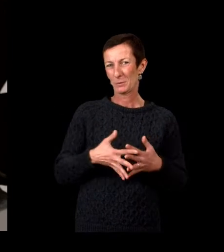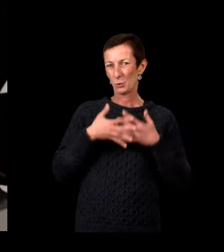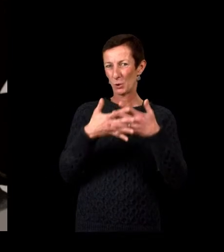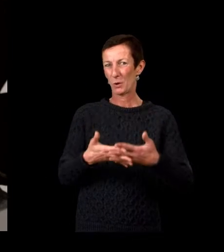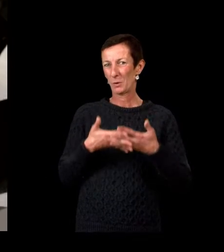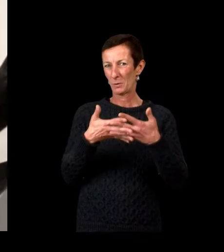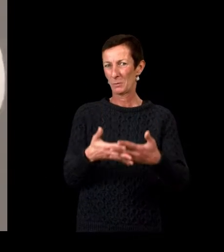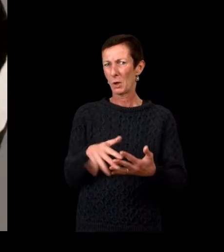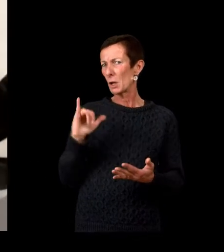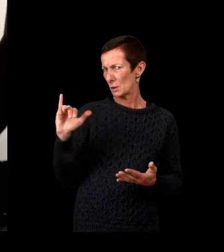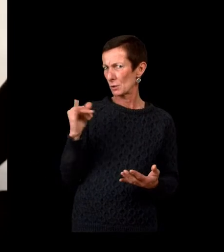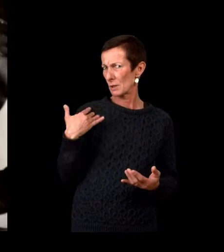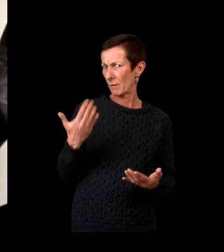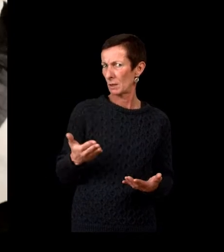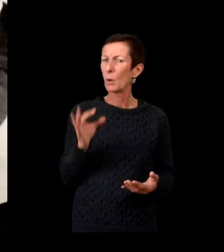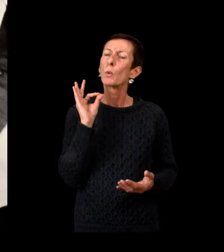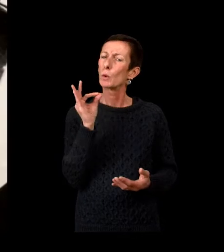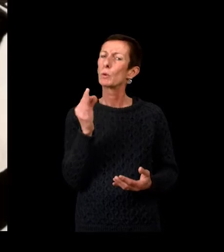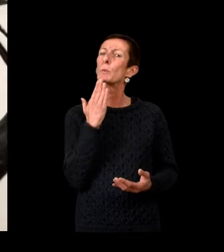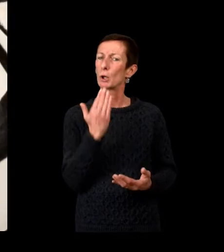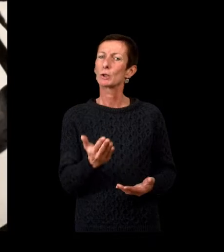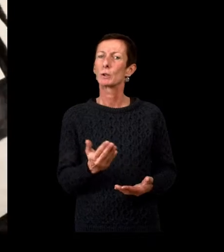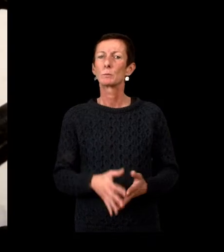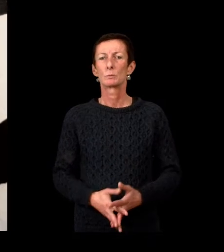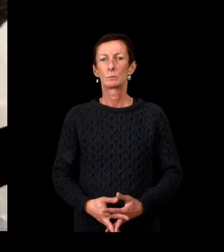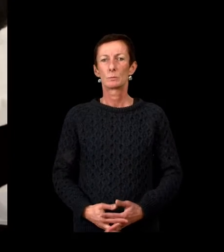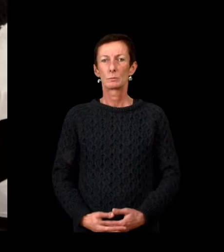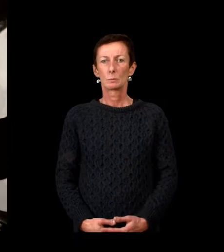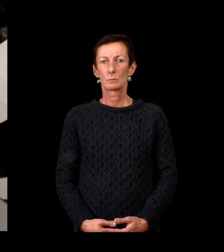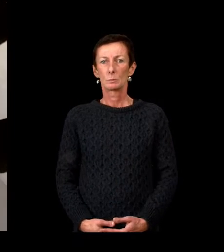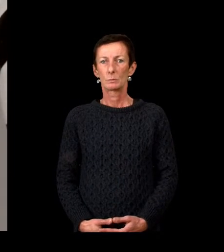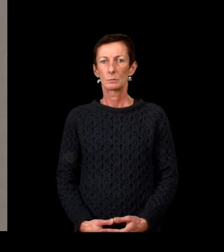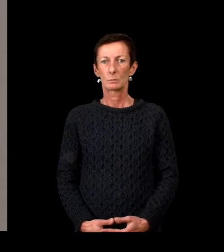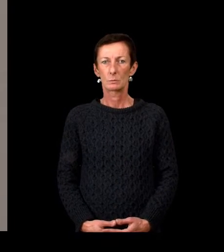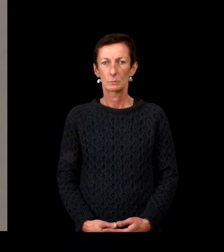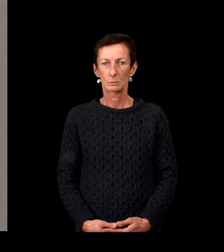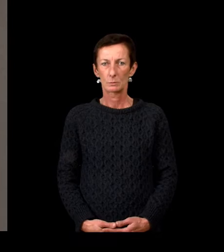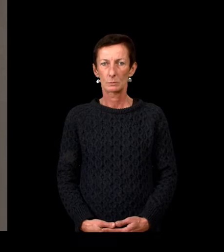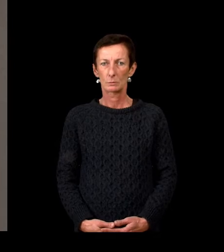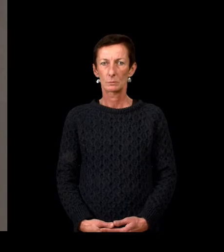Est-ce que ça va? Oui, merci.